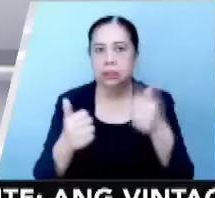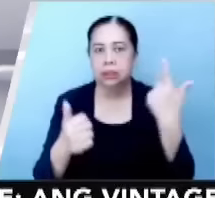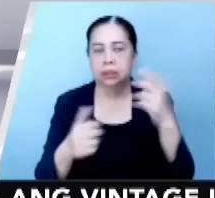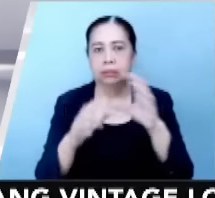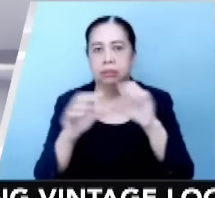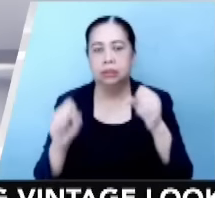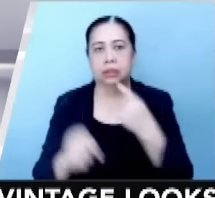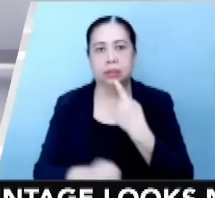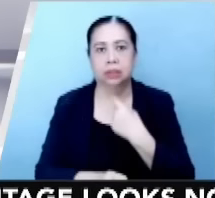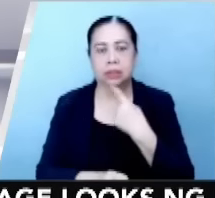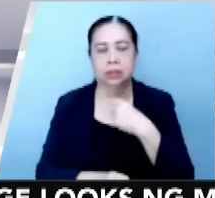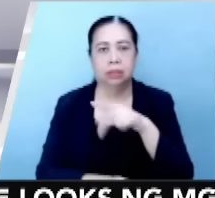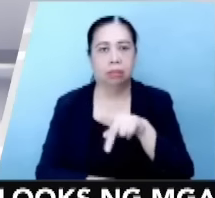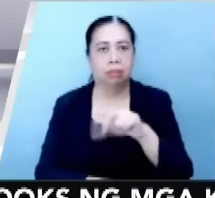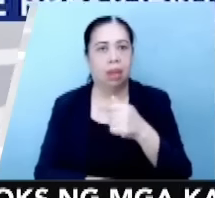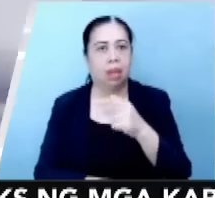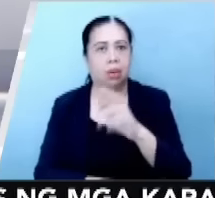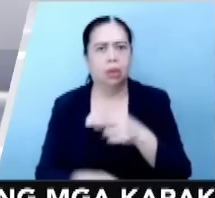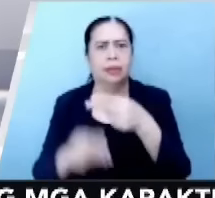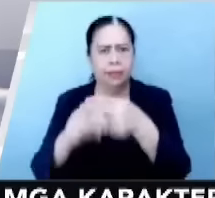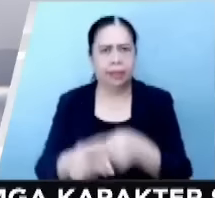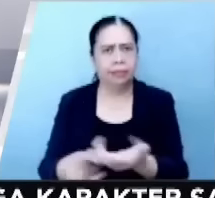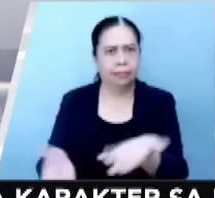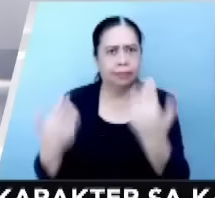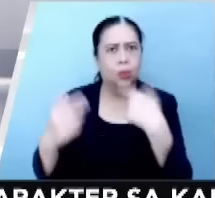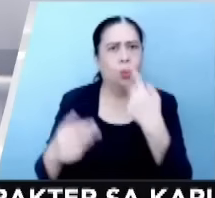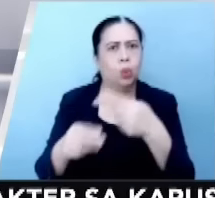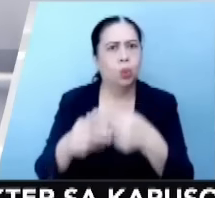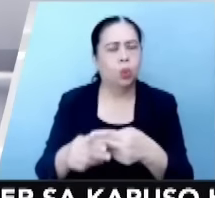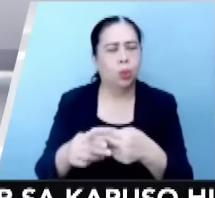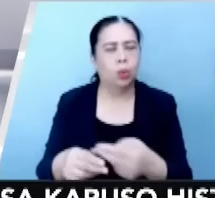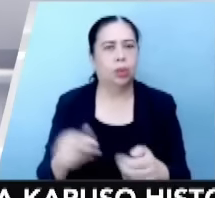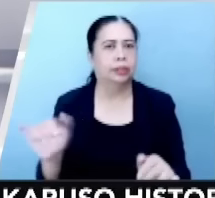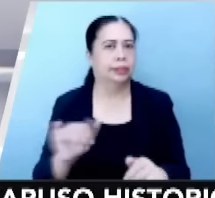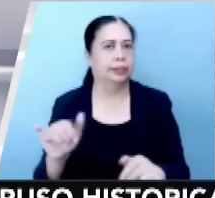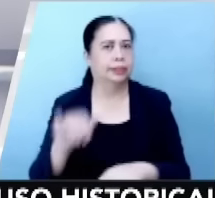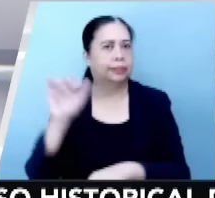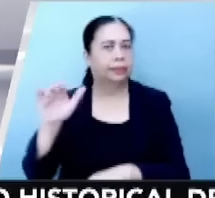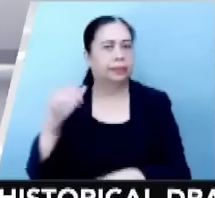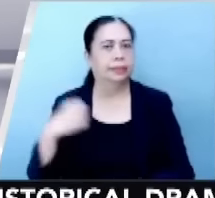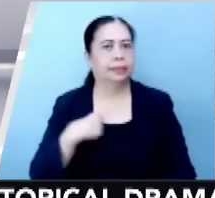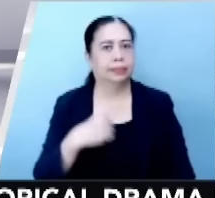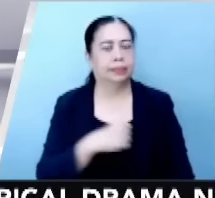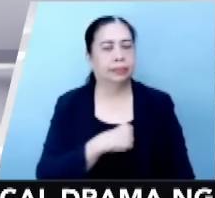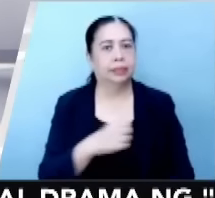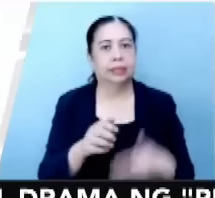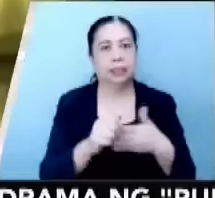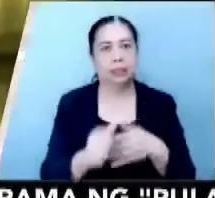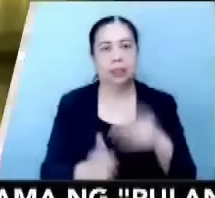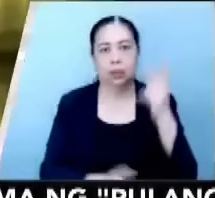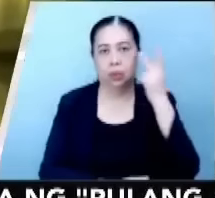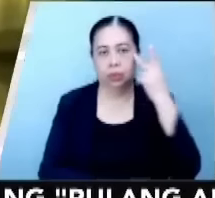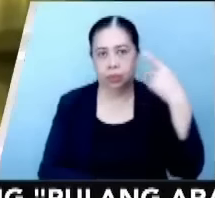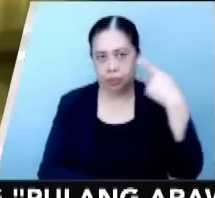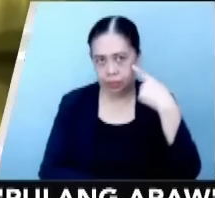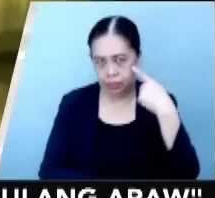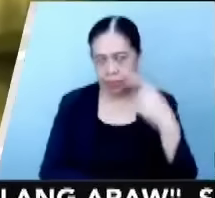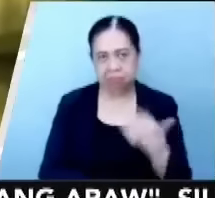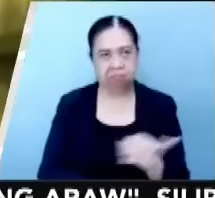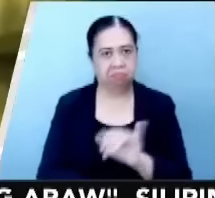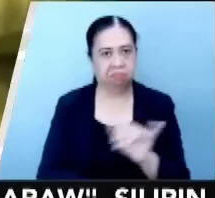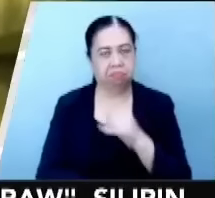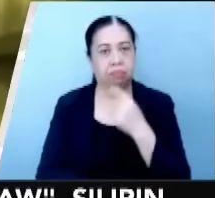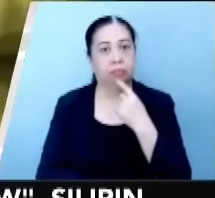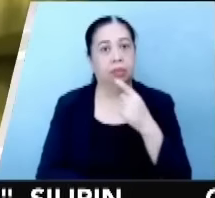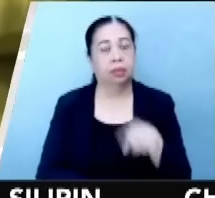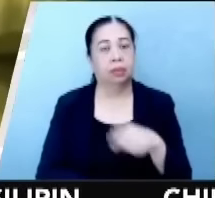sa PAGCOR pangalanan na ang opisyal Ganito rin ang Panawagan ni Senate minority leader coco Pimentel sabi naman ni Senador